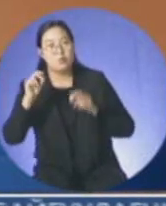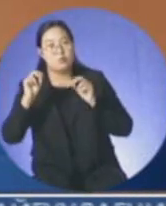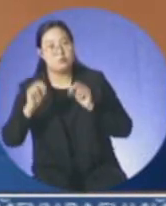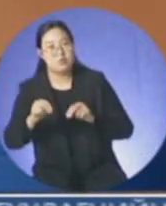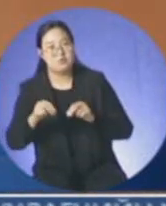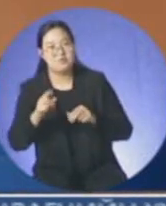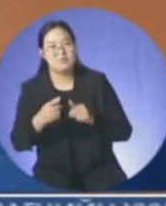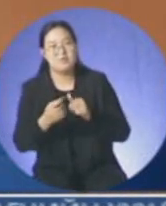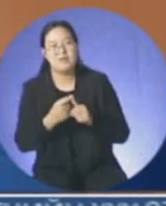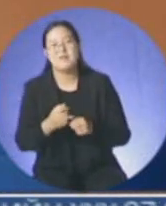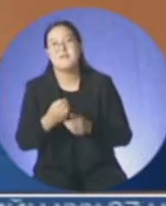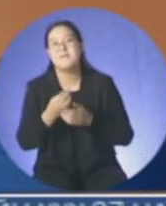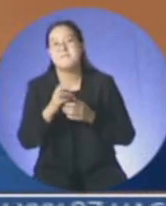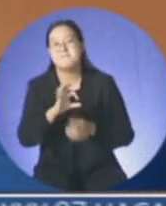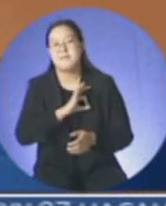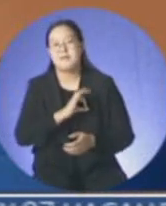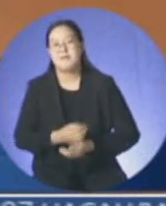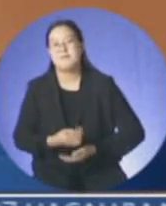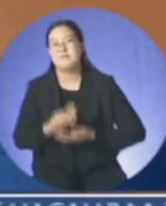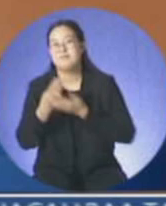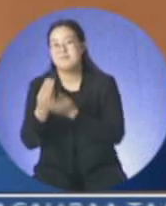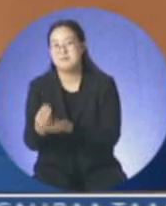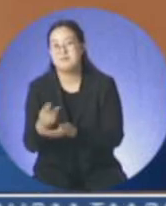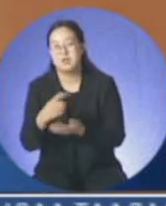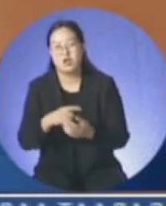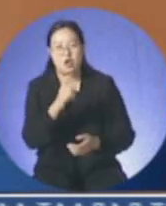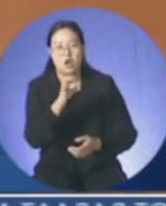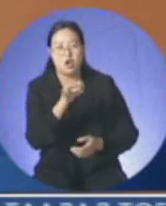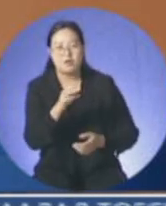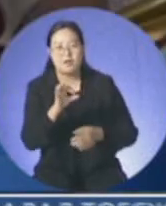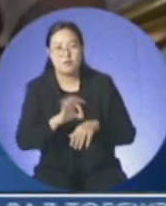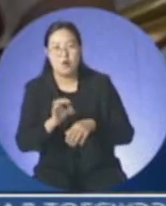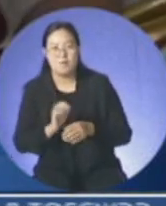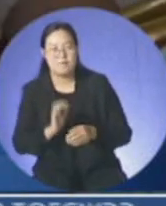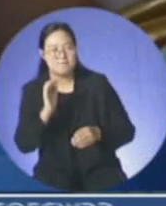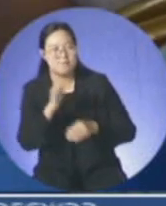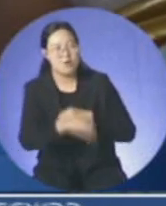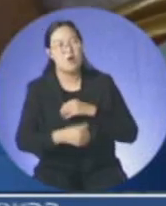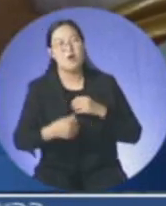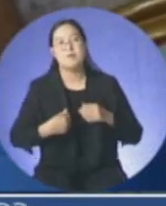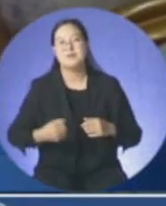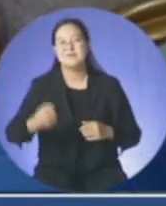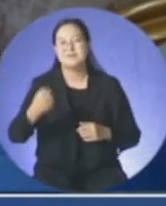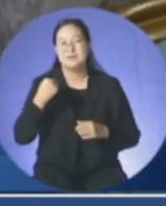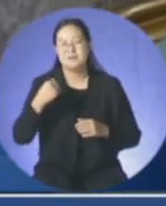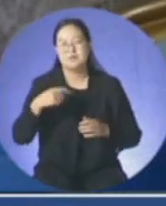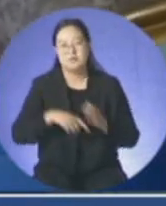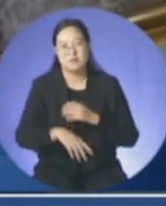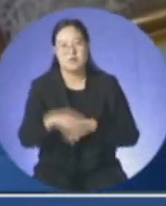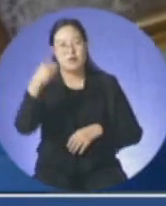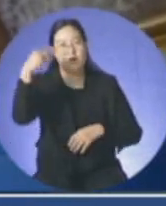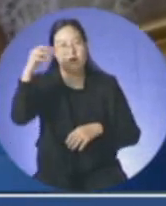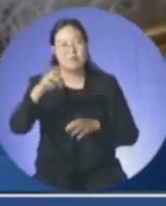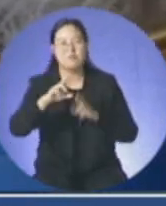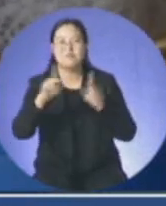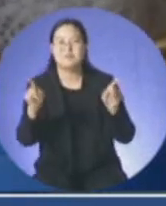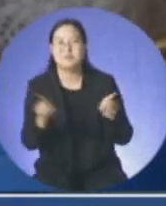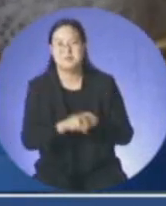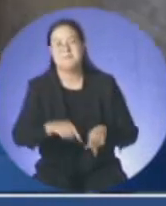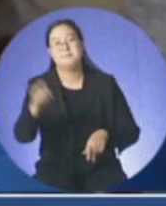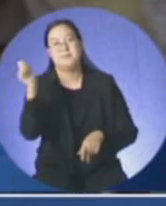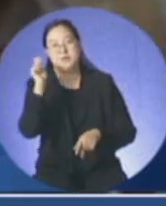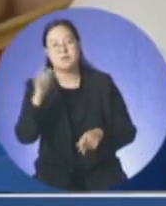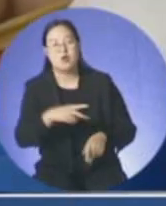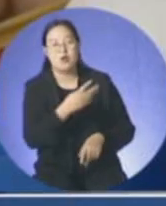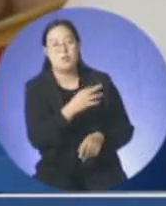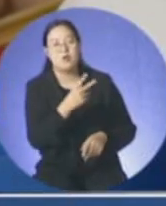ирлэг баатар алтан медалийг гардуулж, хот хадрыг даван туулснаа зарлан тохирлог эрүүл мэндийн хонхыг зохиох ёстой юм а. За